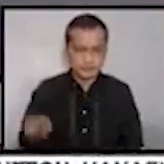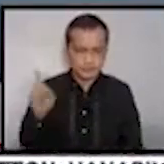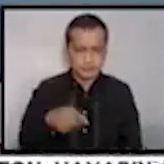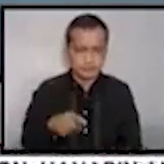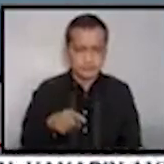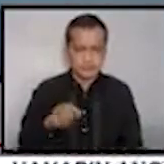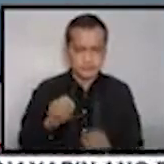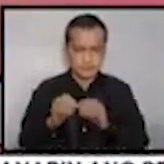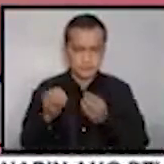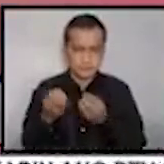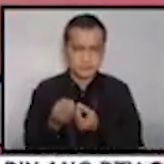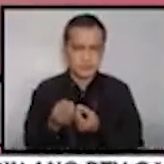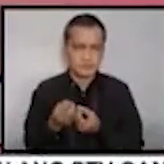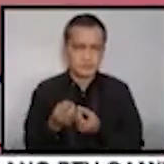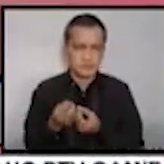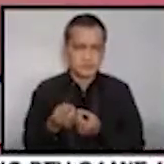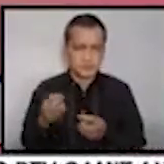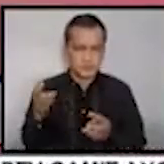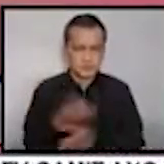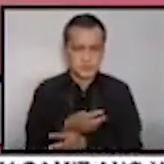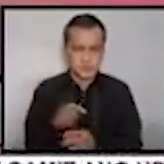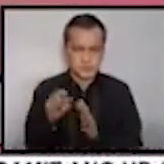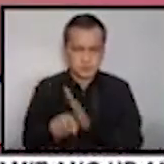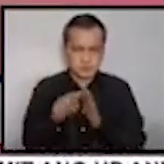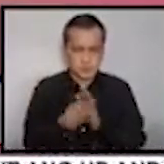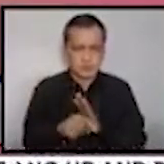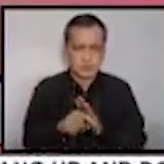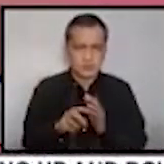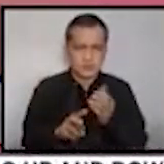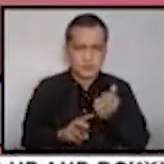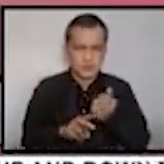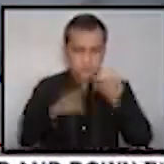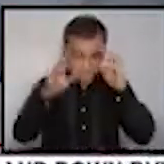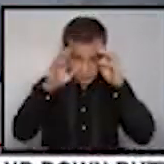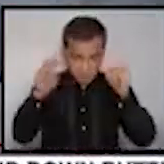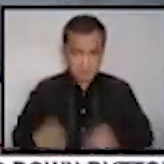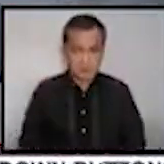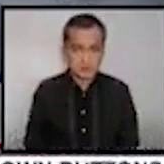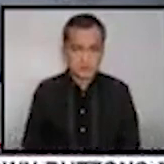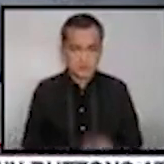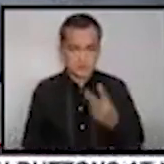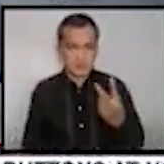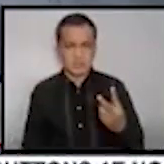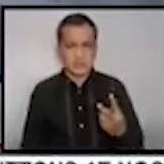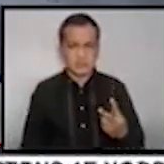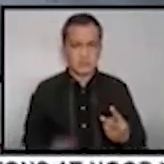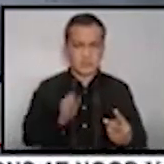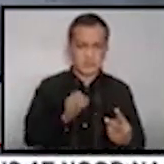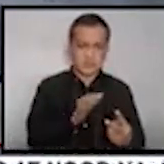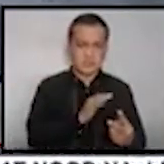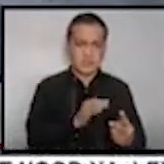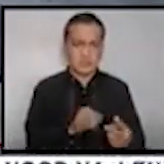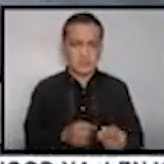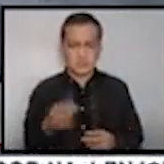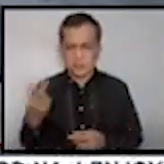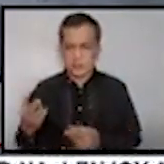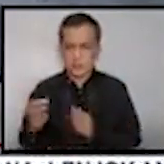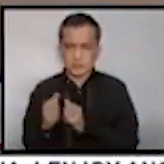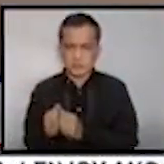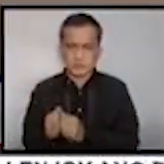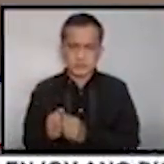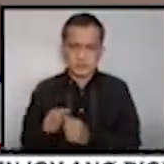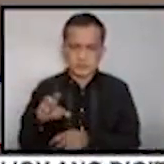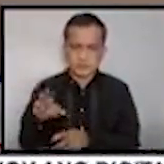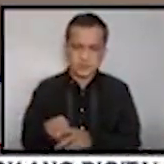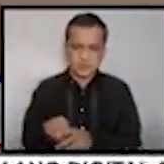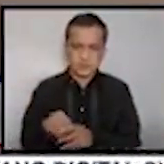organisasyon sa marahas na pagpatay sa Vice Alcalde at sa dalawa nitong tauhan at dalawang kasamahan sa kinabibilangang